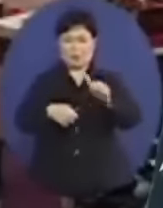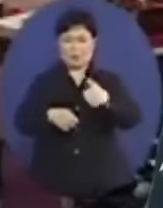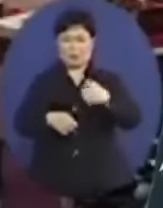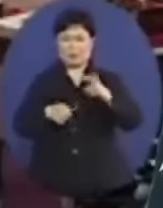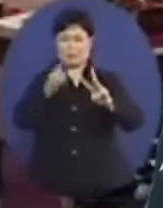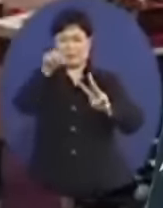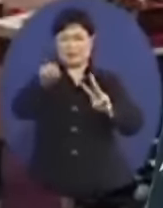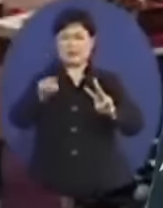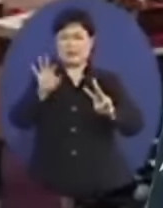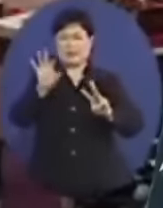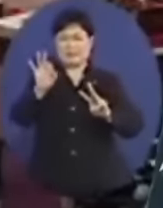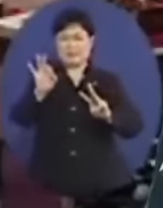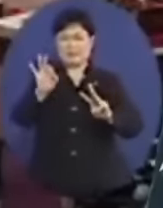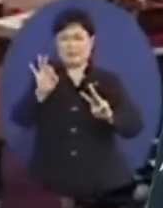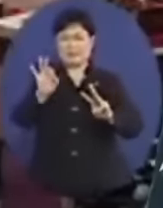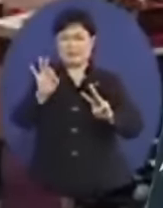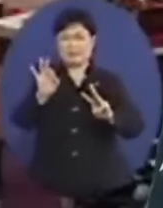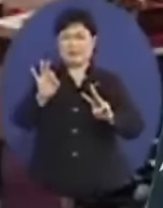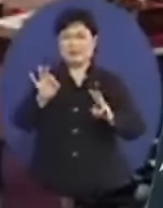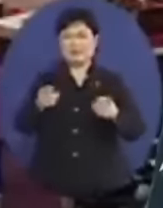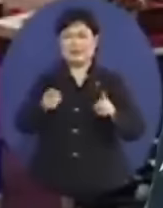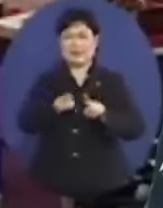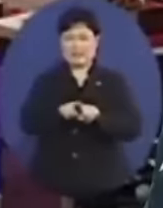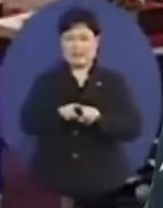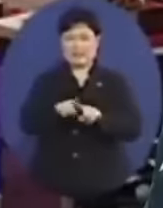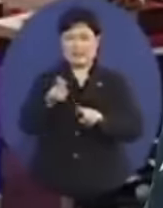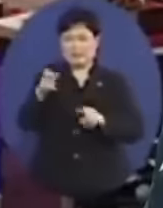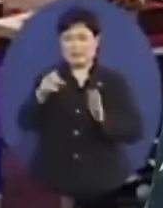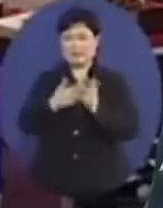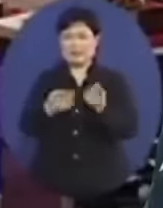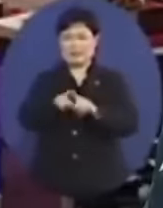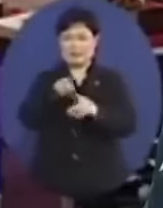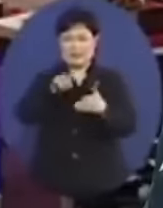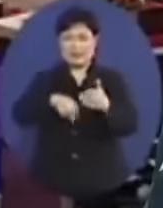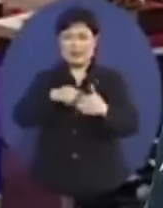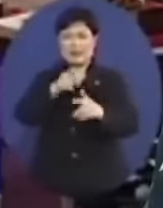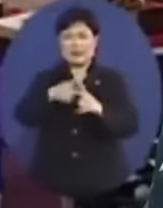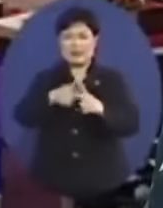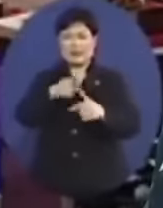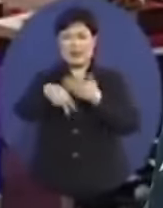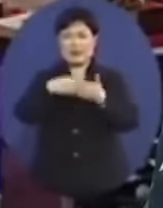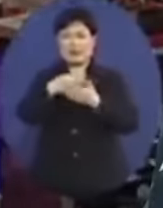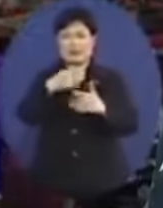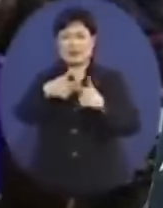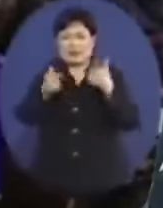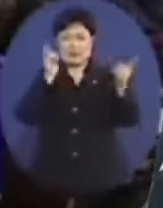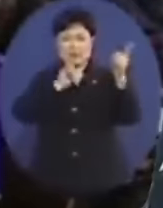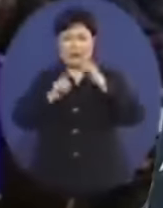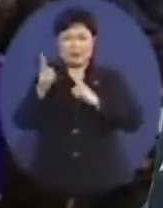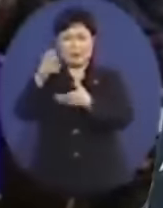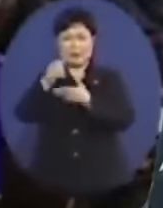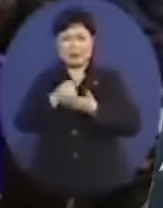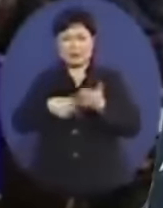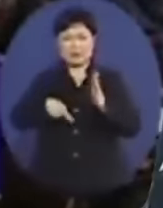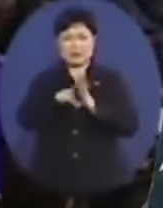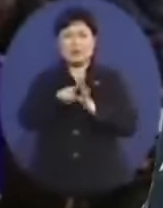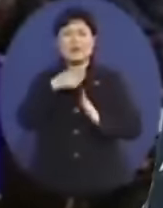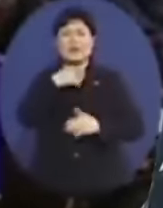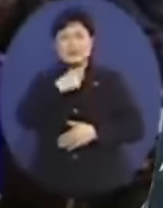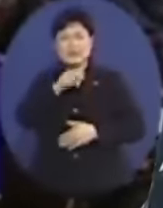12절 우리가 다 같이 한번 읽어 보십시다께서 그에게 상함을 받게 하시기를